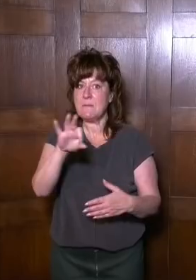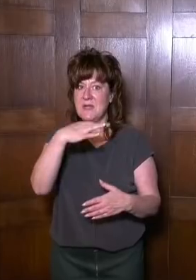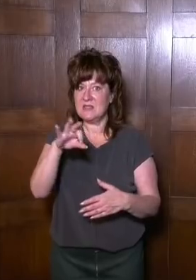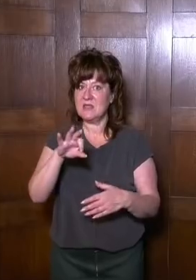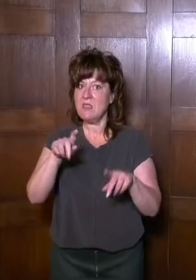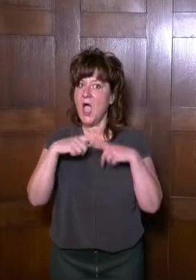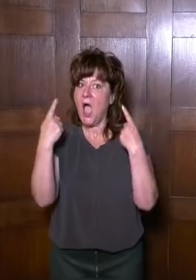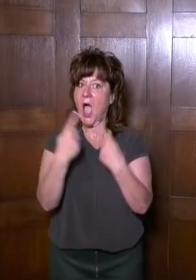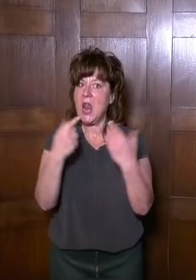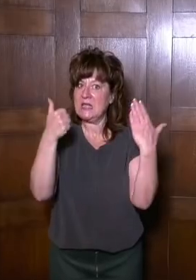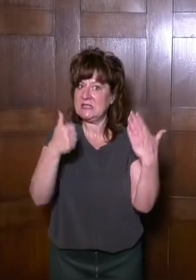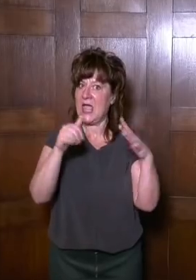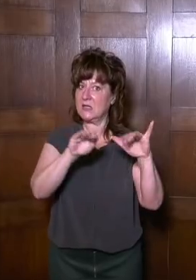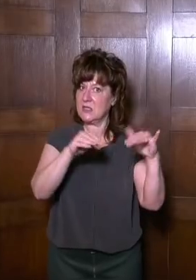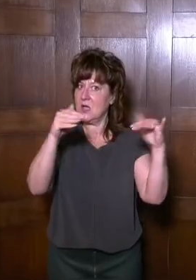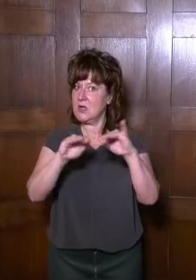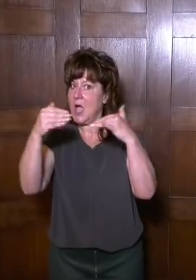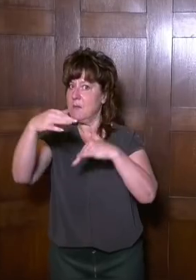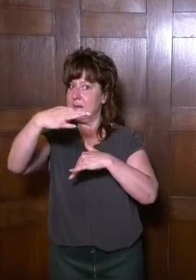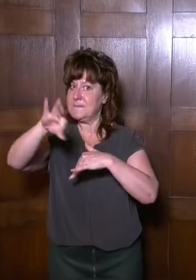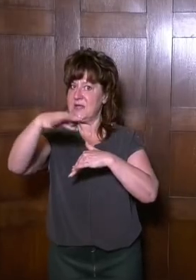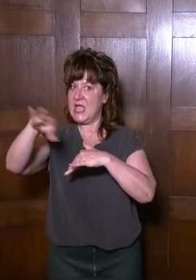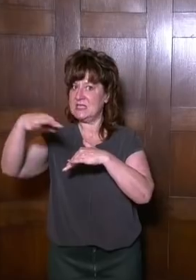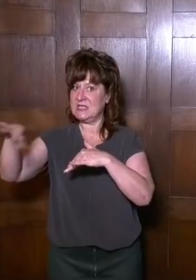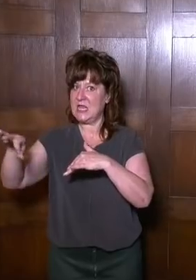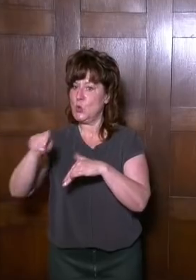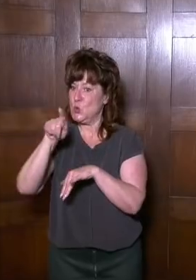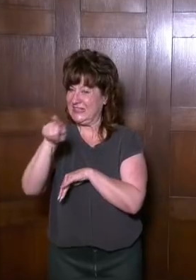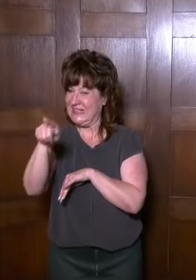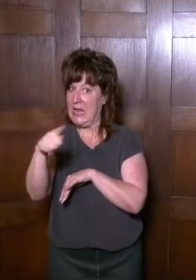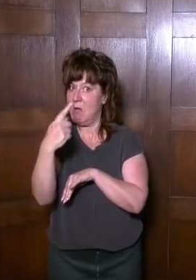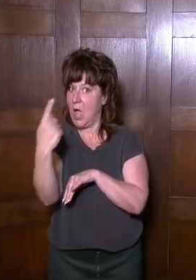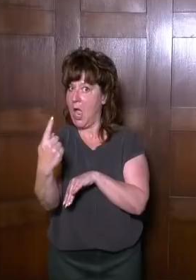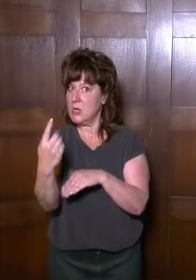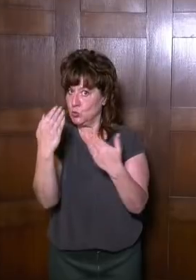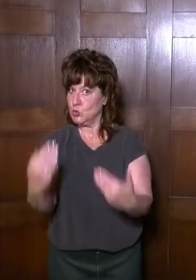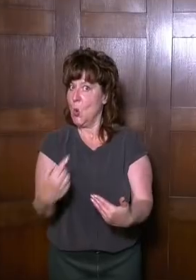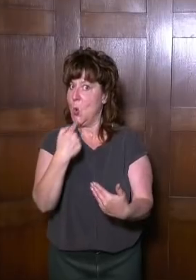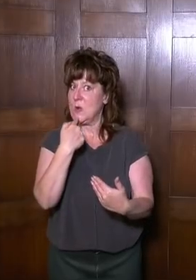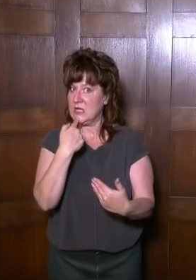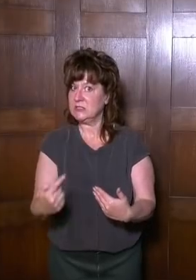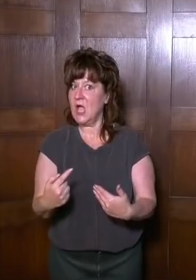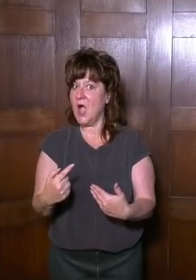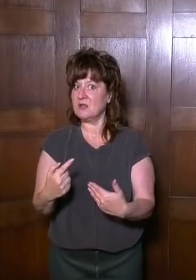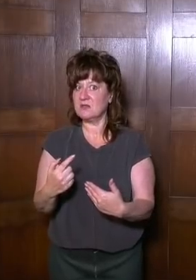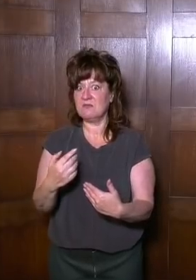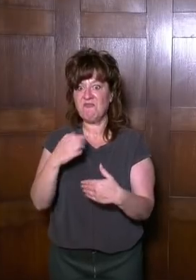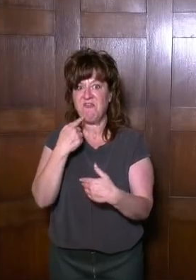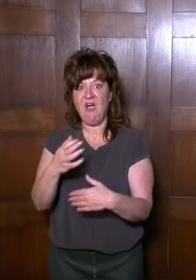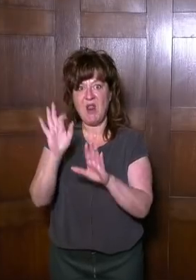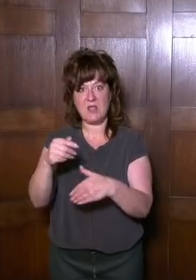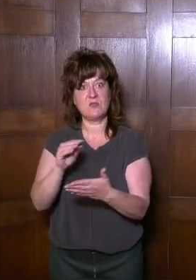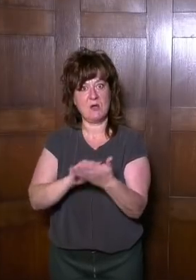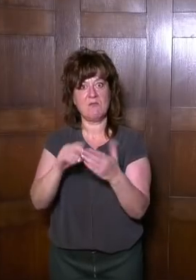sechs Kammerpräsidenten, die anwesend waren und den einen das haben gestört sagen lassen, noch